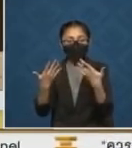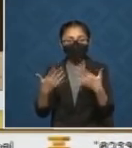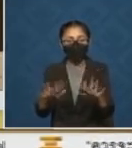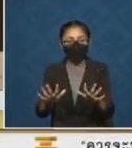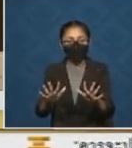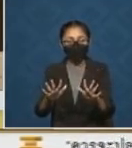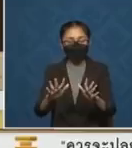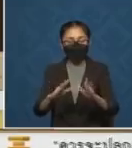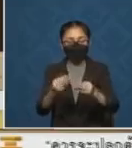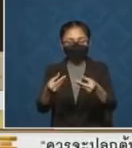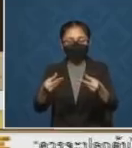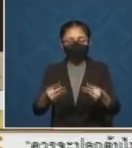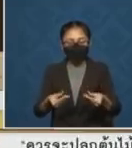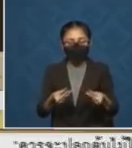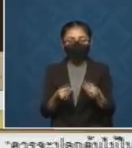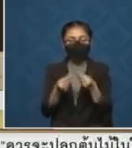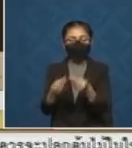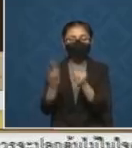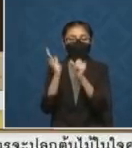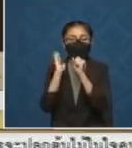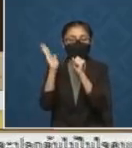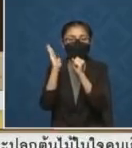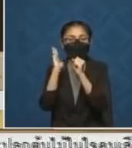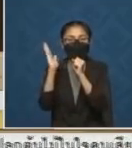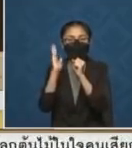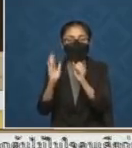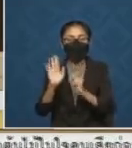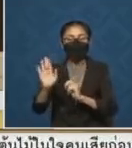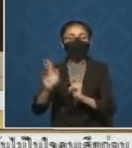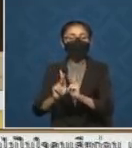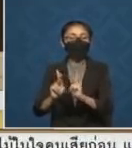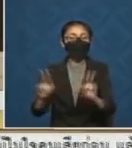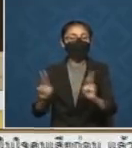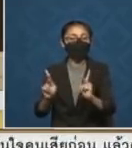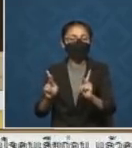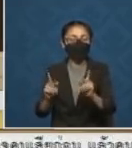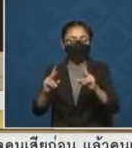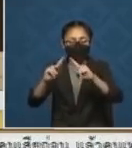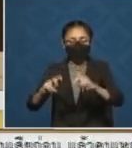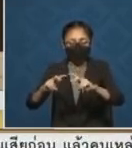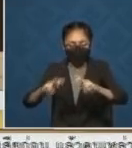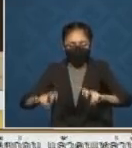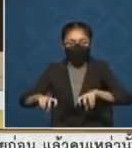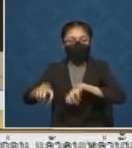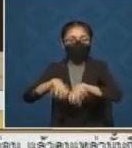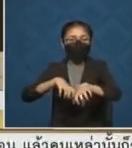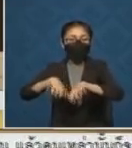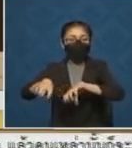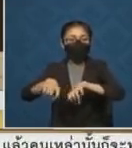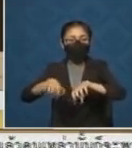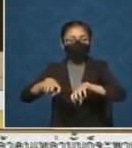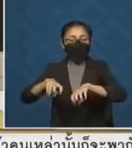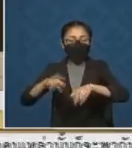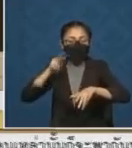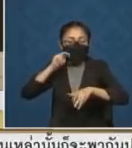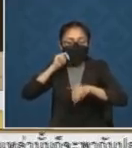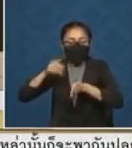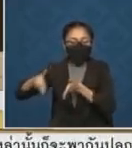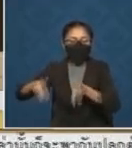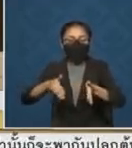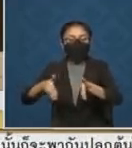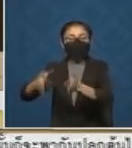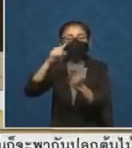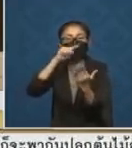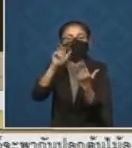10:49เนี่ยกดออดเรียก 2นาทียังไม่มีใครมาก ดออดไป2นาทีขนาดแม่ค้าออนไลน์พ่อค้าออนไลน์เขาก